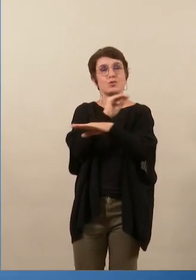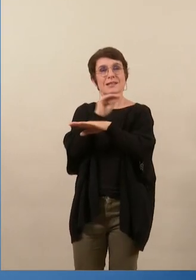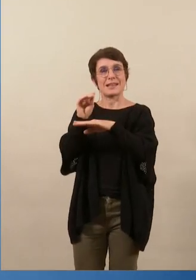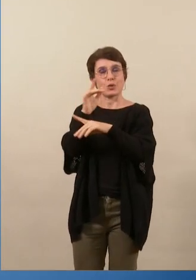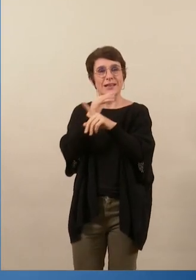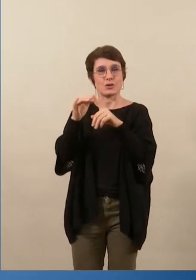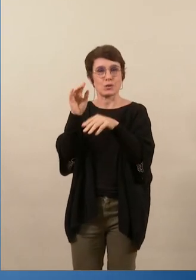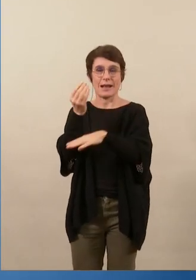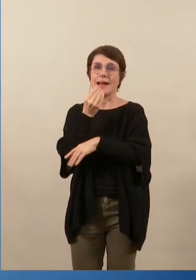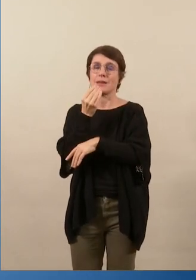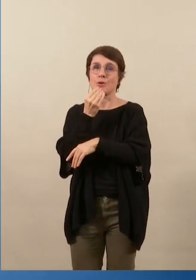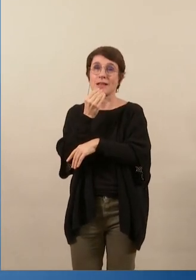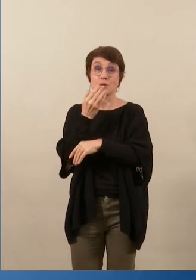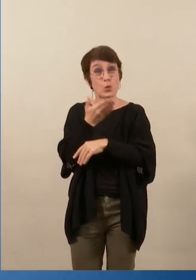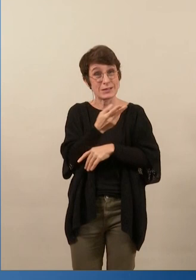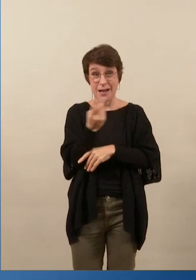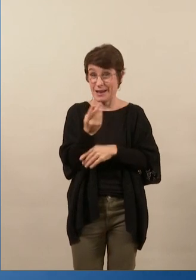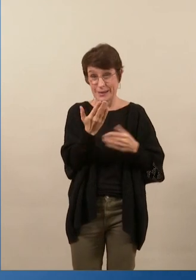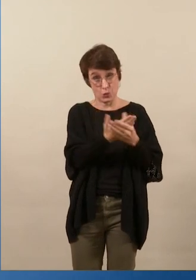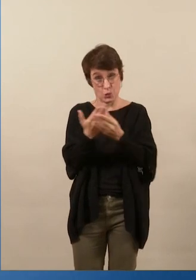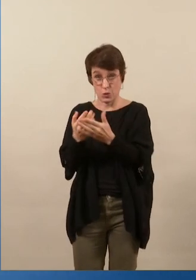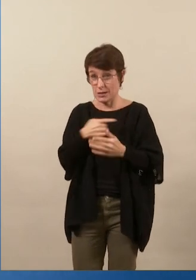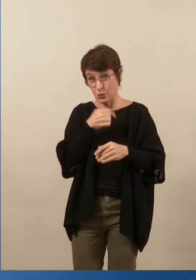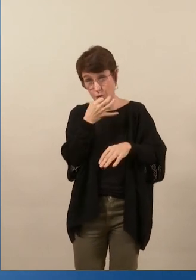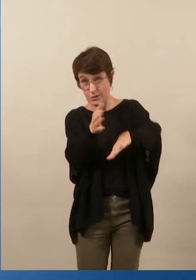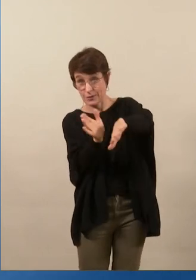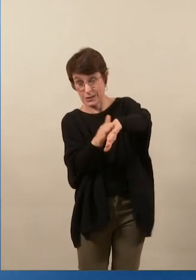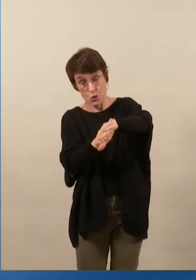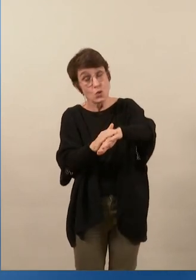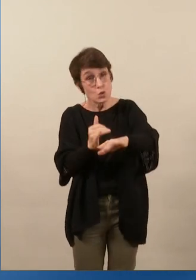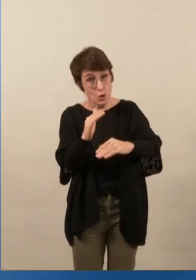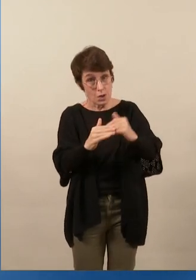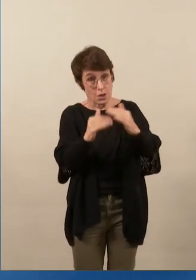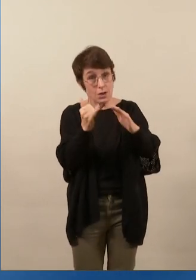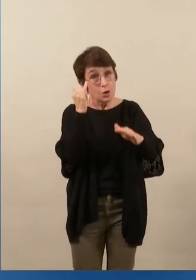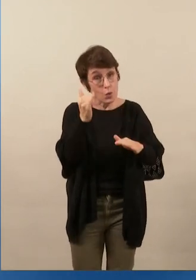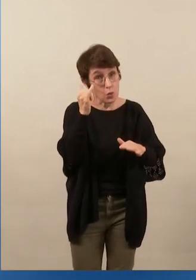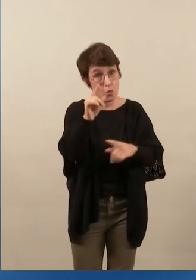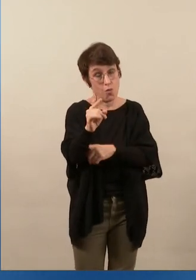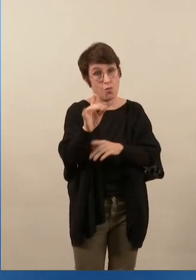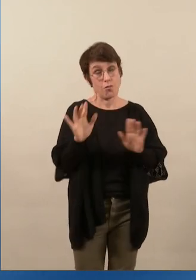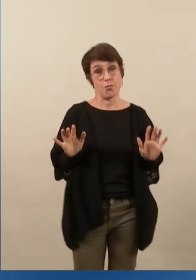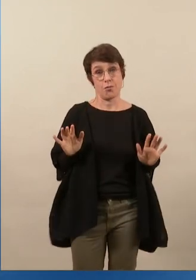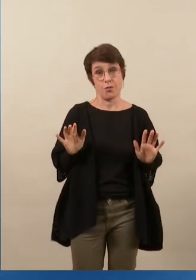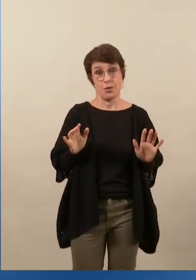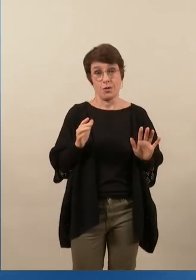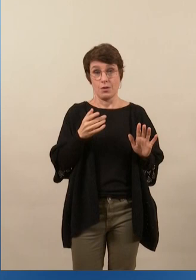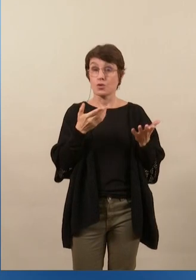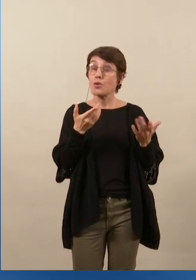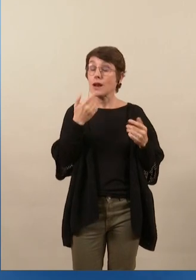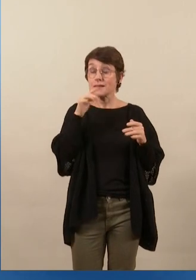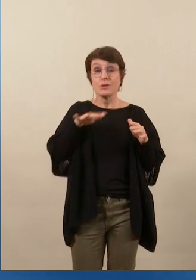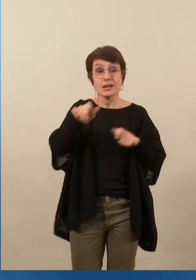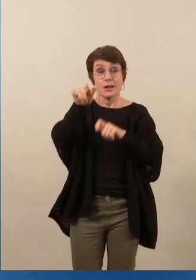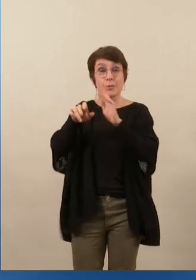a encore deux dossiers sur lesquels nous vous avions alerté quant à leur complexité et les délines mis en œuvre que les grenobloises et les Grenoblois s'ils ne savent pas